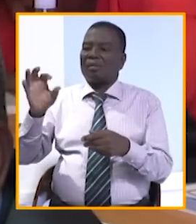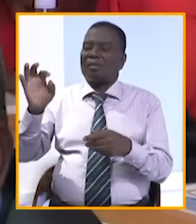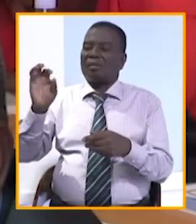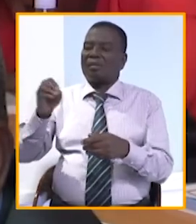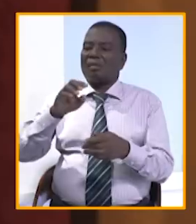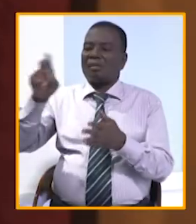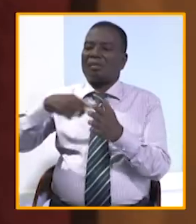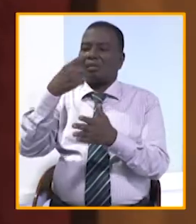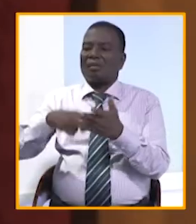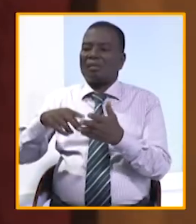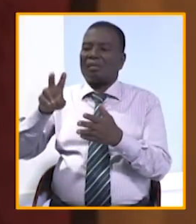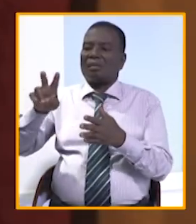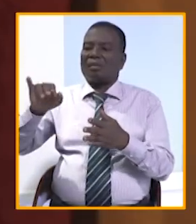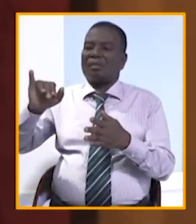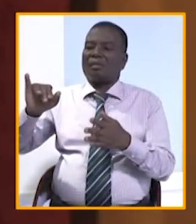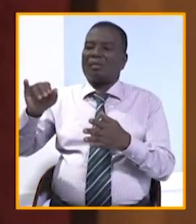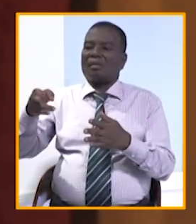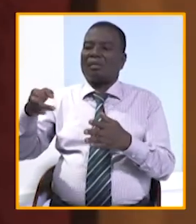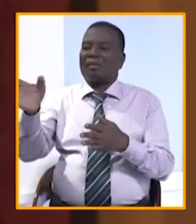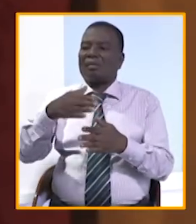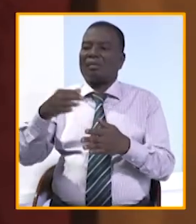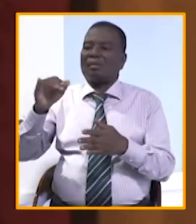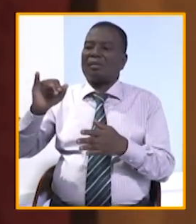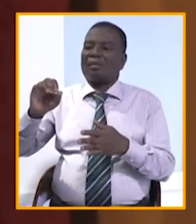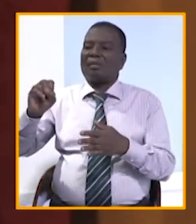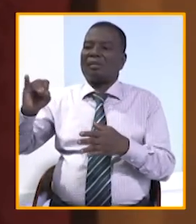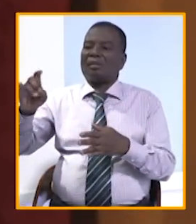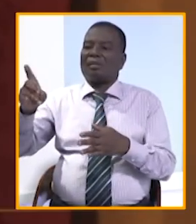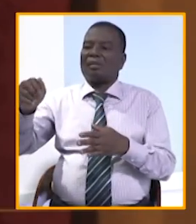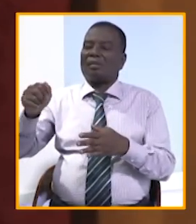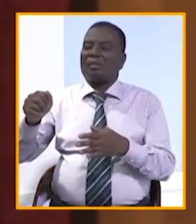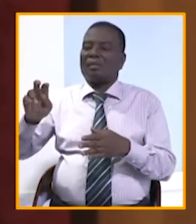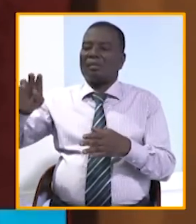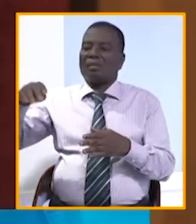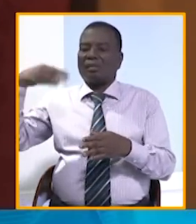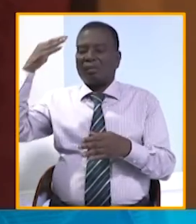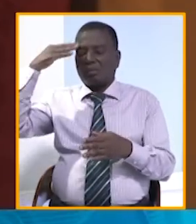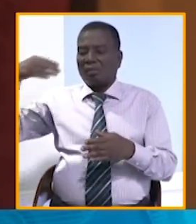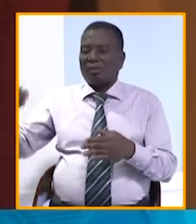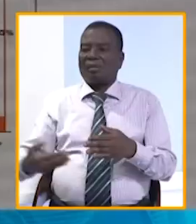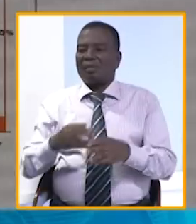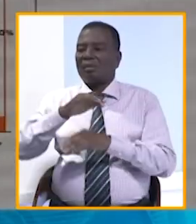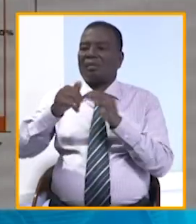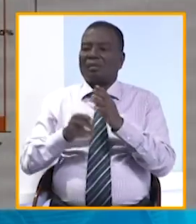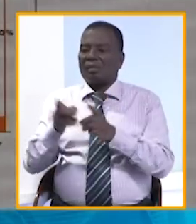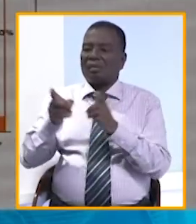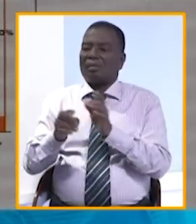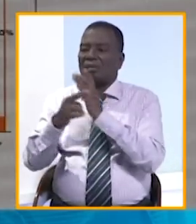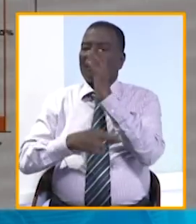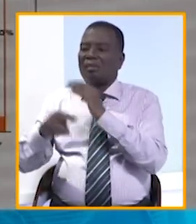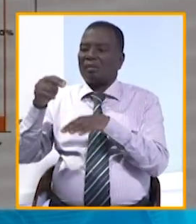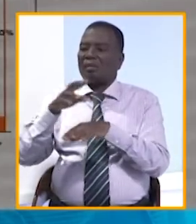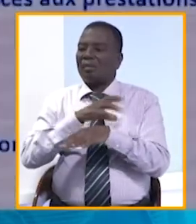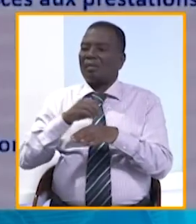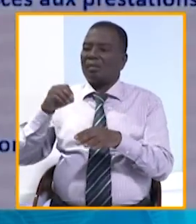à l'élimination du VIH-SIDA d'ici 2030. Le ministre de la Santé a également invité ses directeurs régionaux à s'impliquer